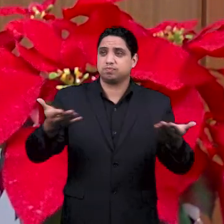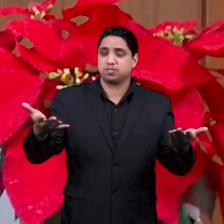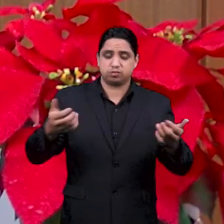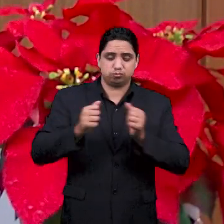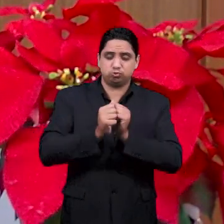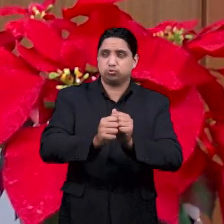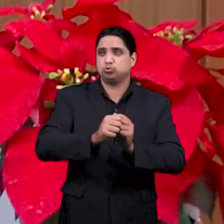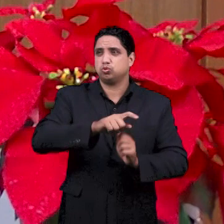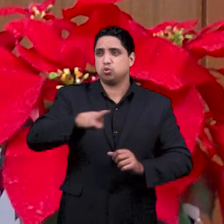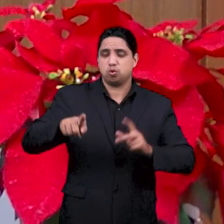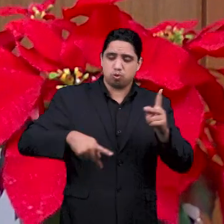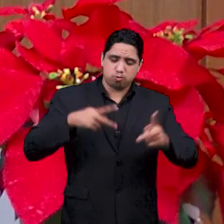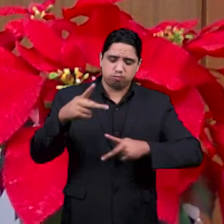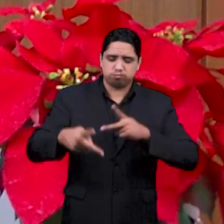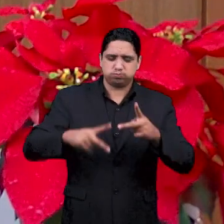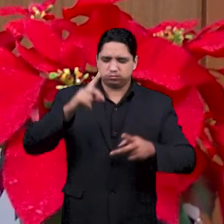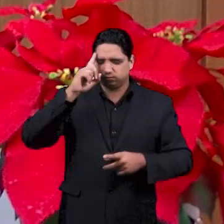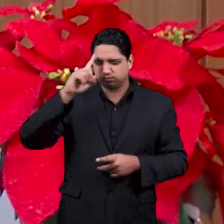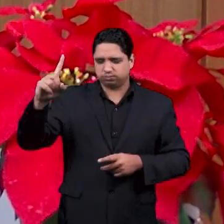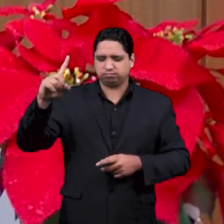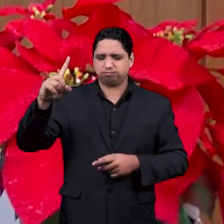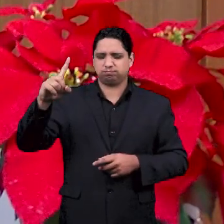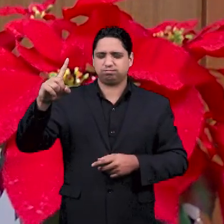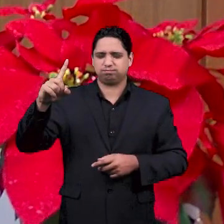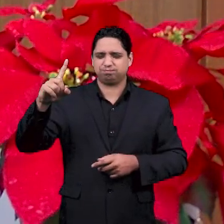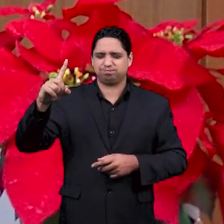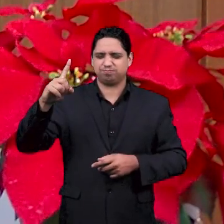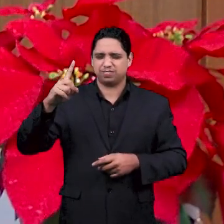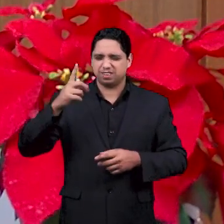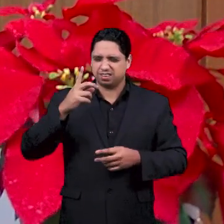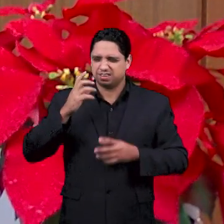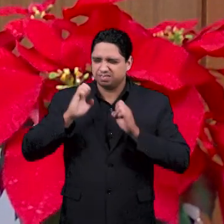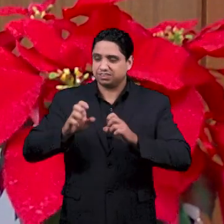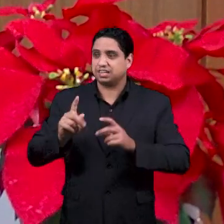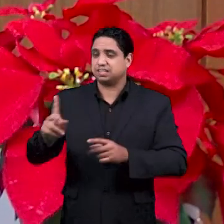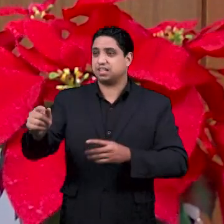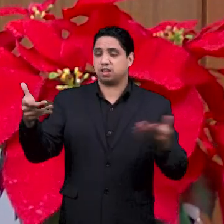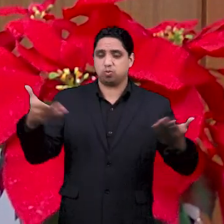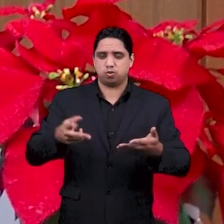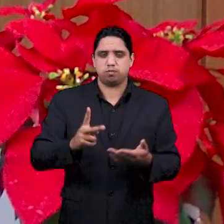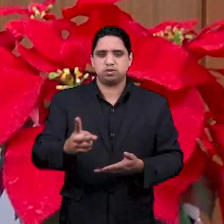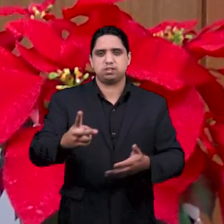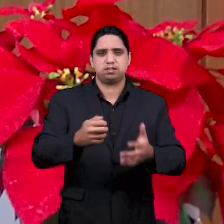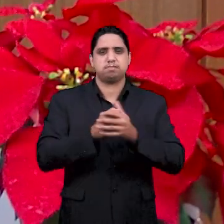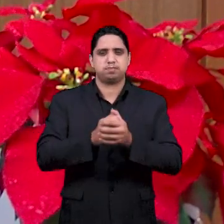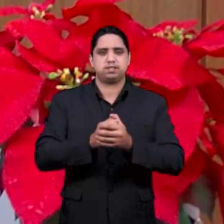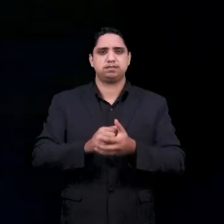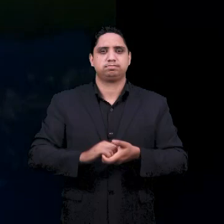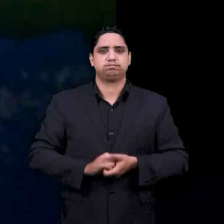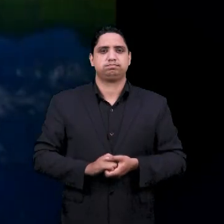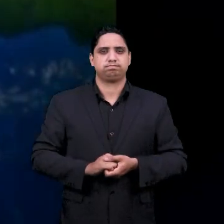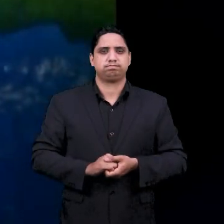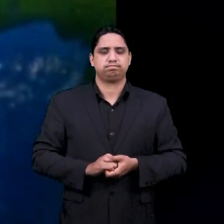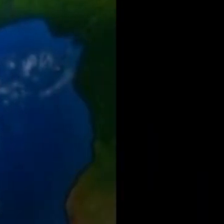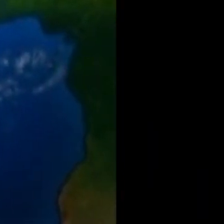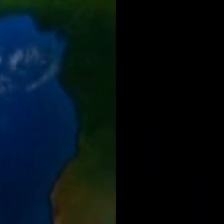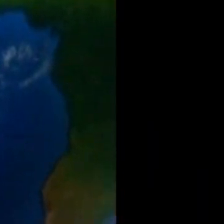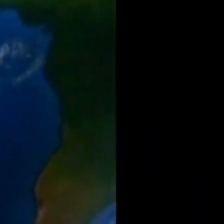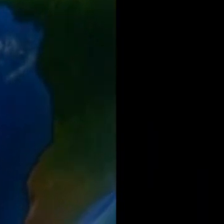Духа Иисуса Христа да будут со всеми вами возлюблены в этом вечном Евангелии, сейчас и вовеки. Аминь.